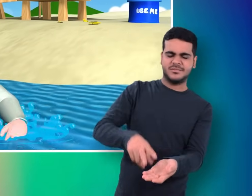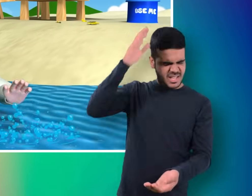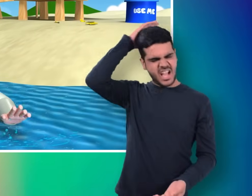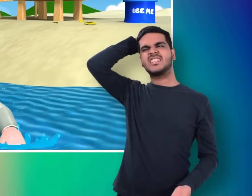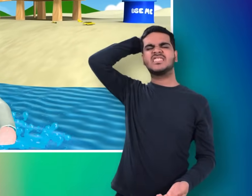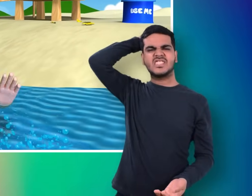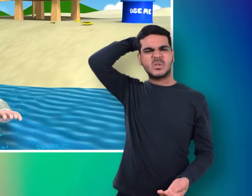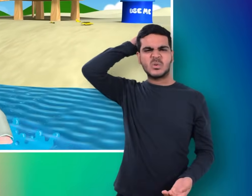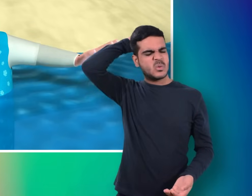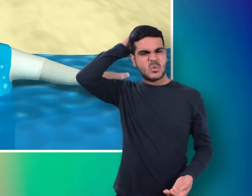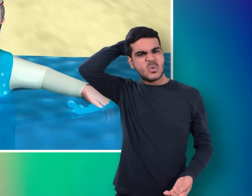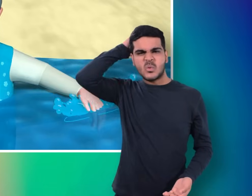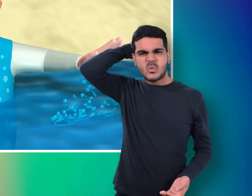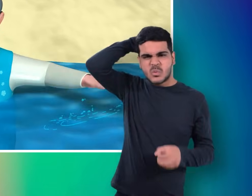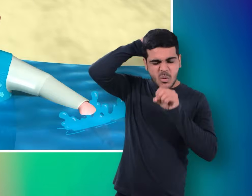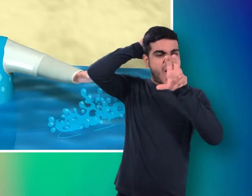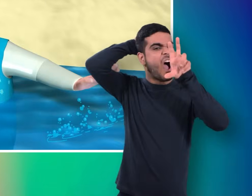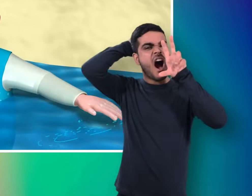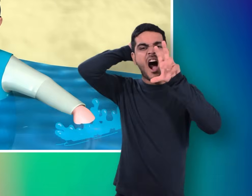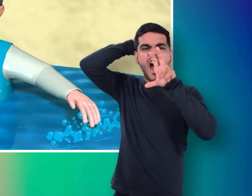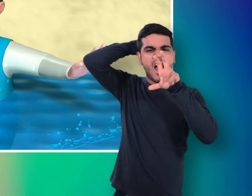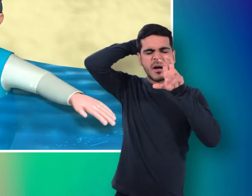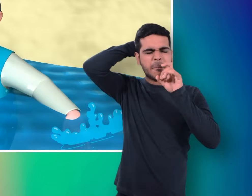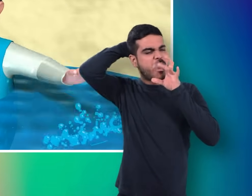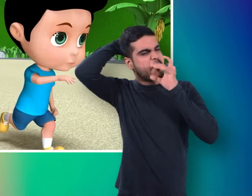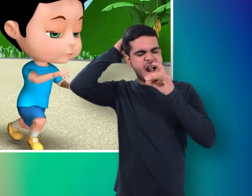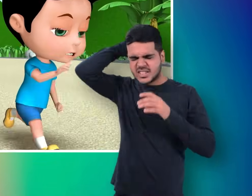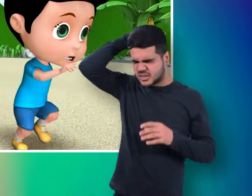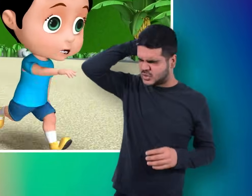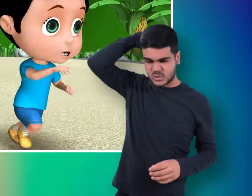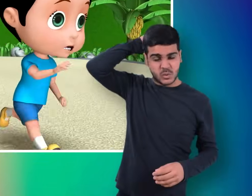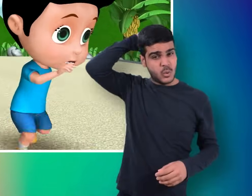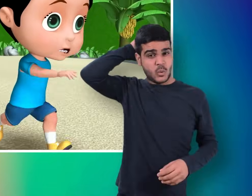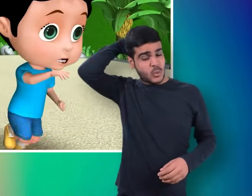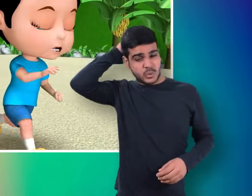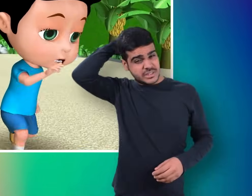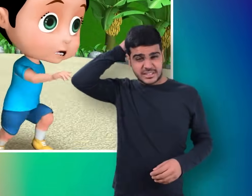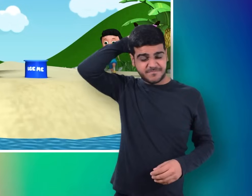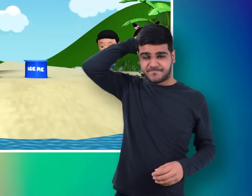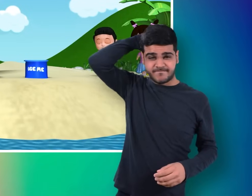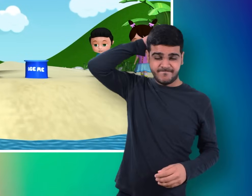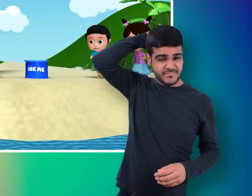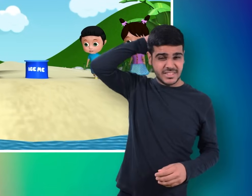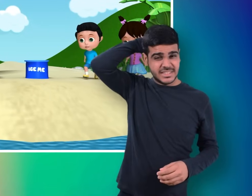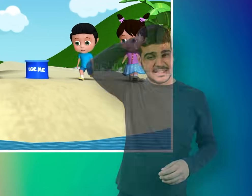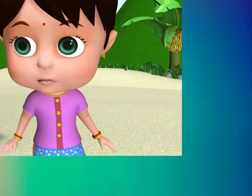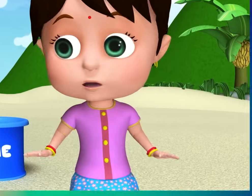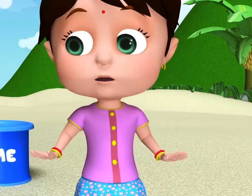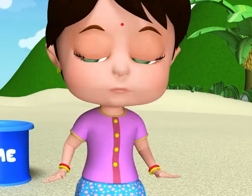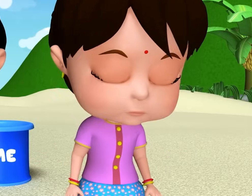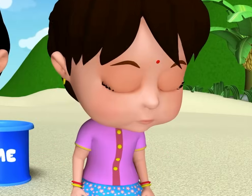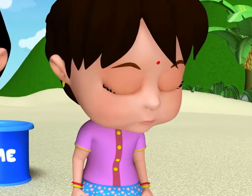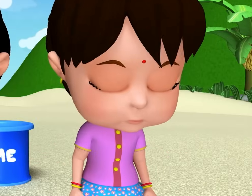खड़ा, मुंह से निकला हाय राम, हाय राम, हाय राम, हाय